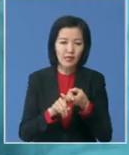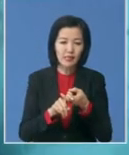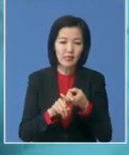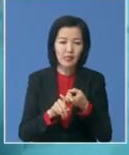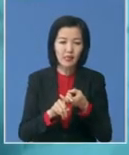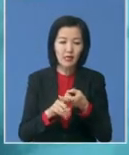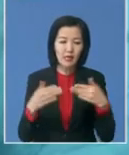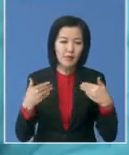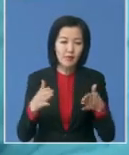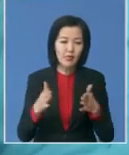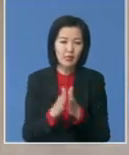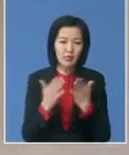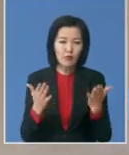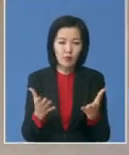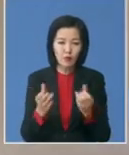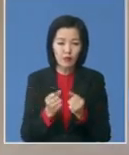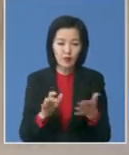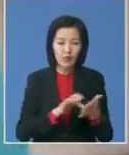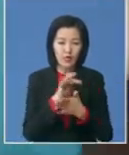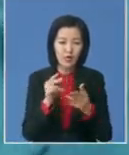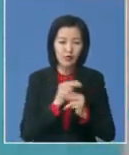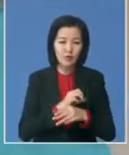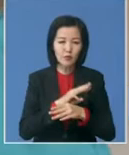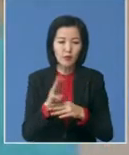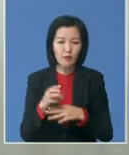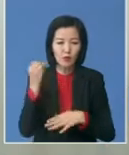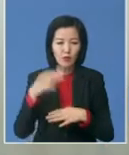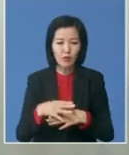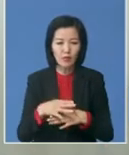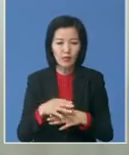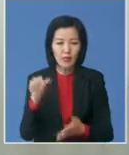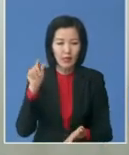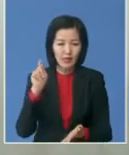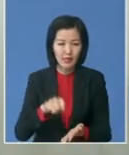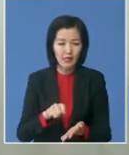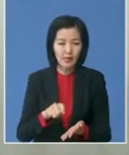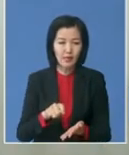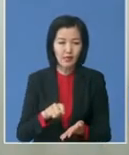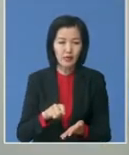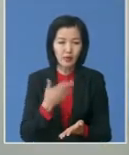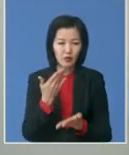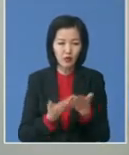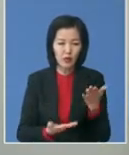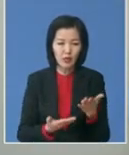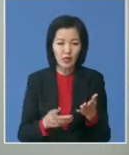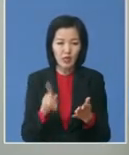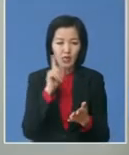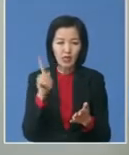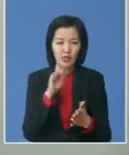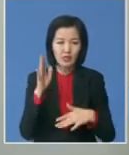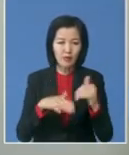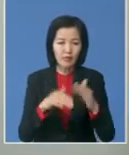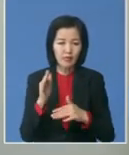қолға тие сала бірден қалалық жұмыспен қамту орталығына барды. Нәтижелі жұмыспен қамту бағдарламасы аясында жастар практикасына